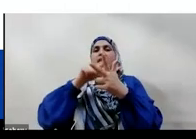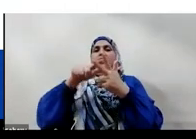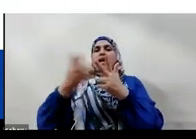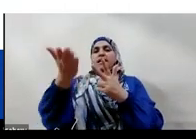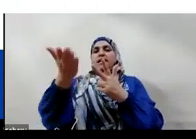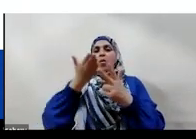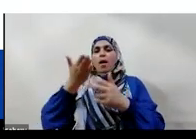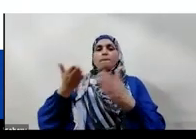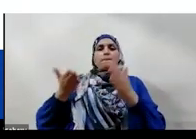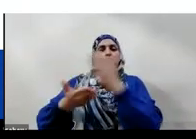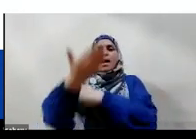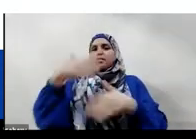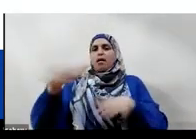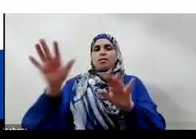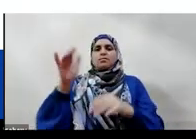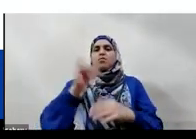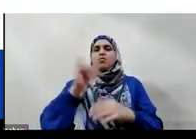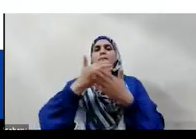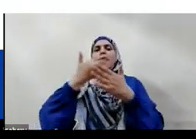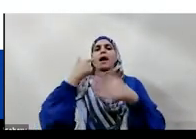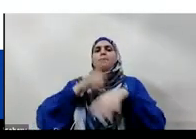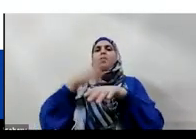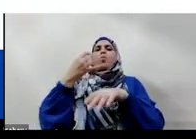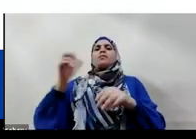قبل الديدلاين وهو 30 مايو.